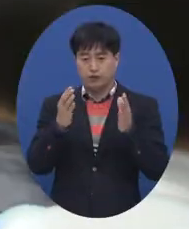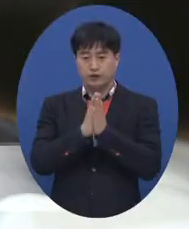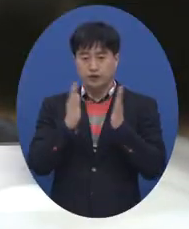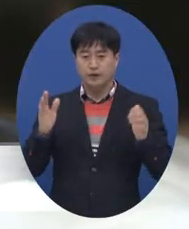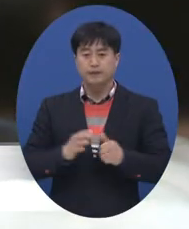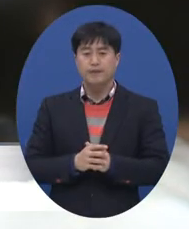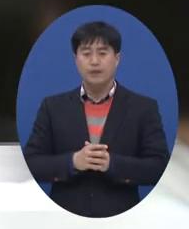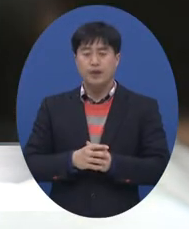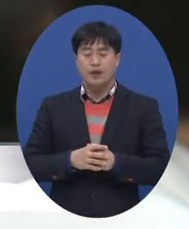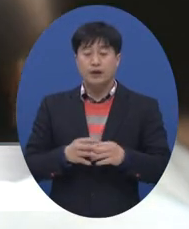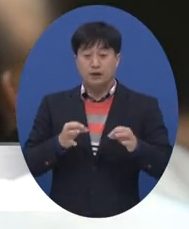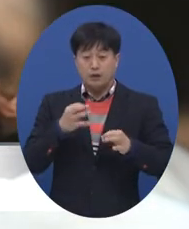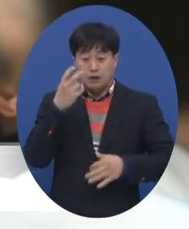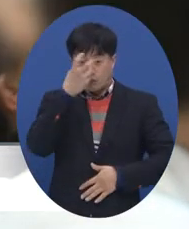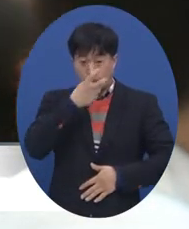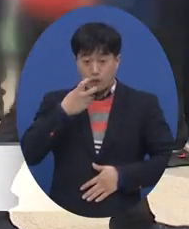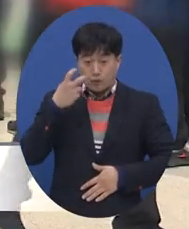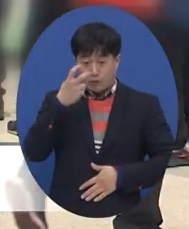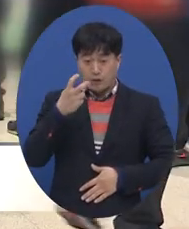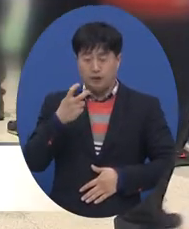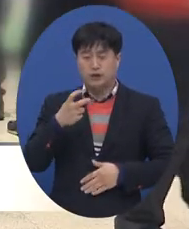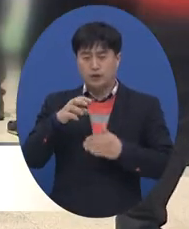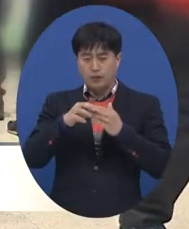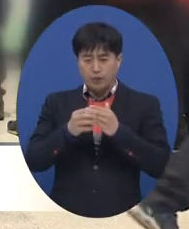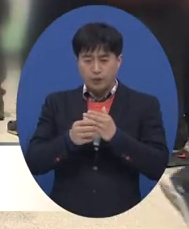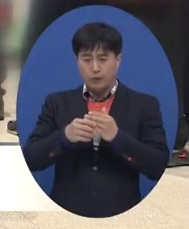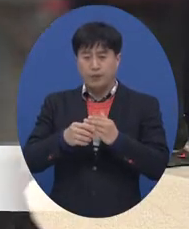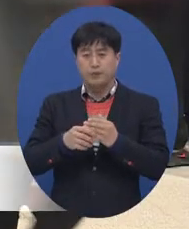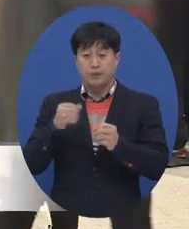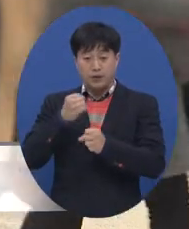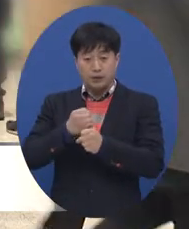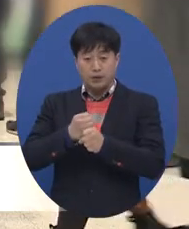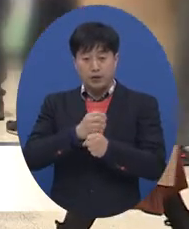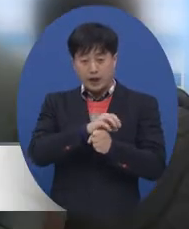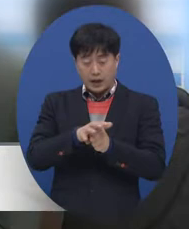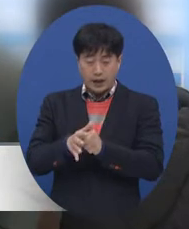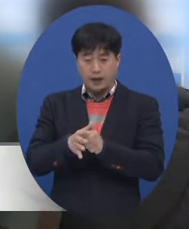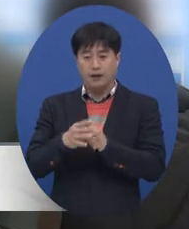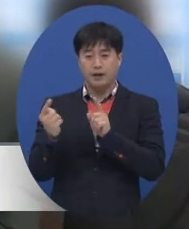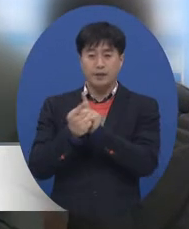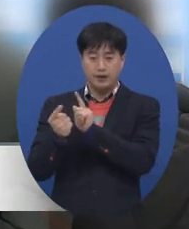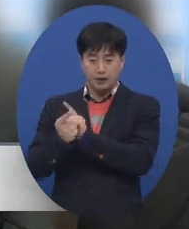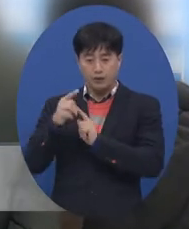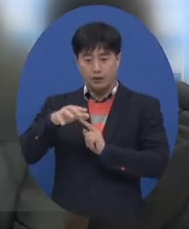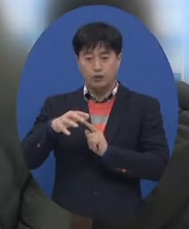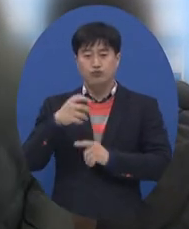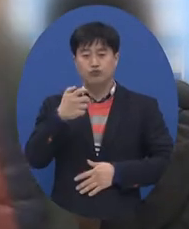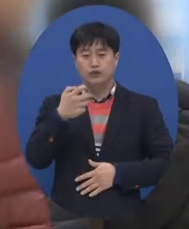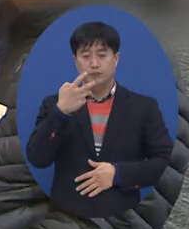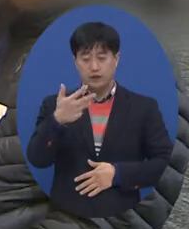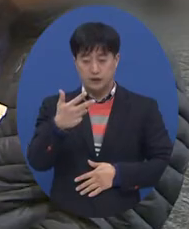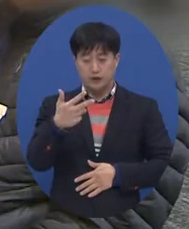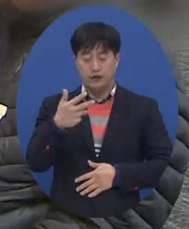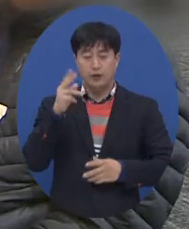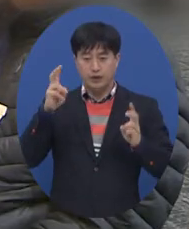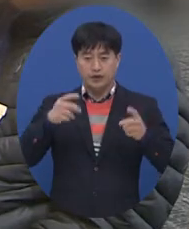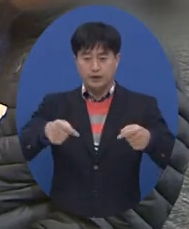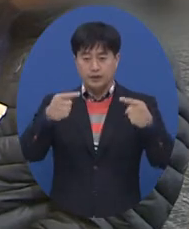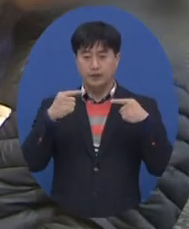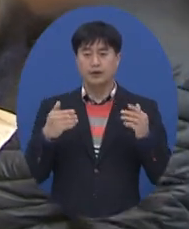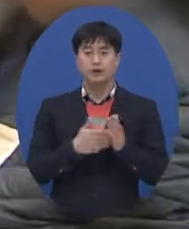매장 관리와 기술 영업, 소프트웨어 개발 등 다양한 직종을 접하는 자리가 마련됐고 60여 개 기업들이